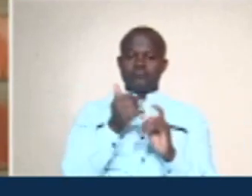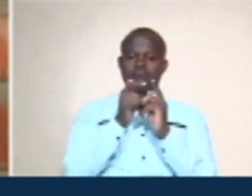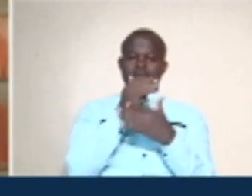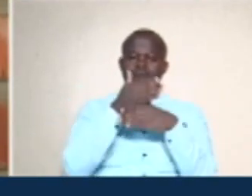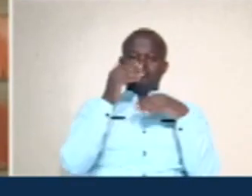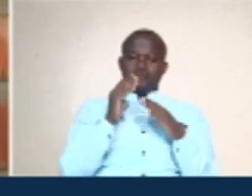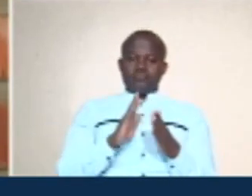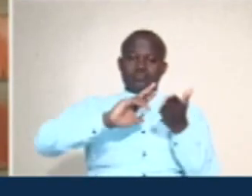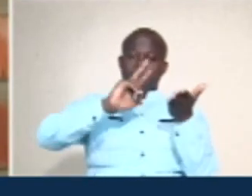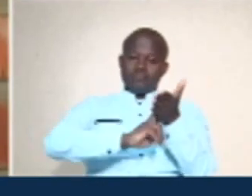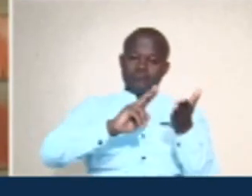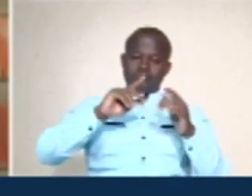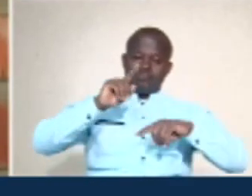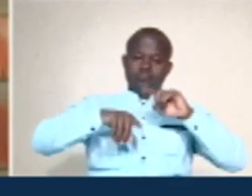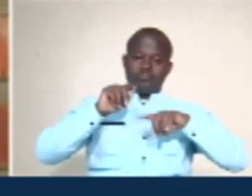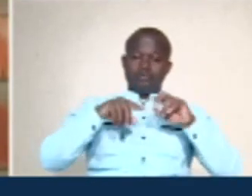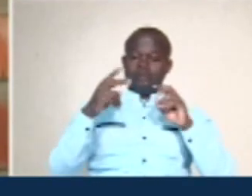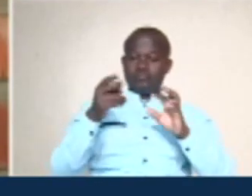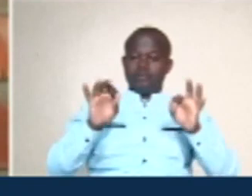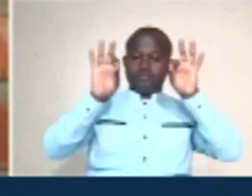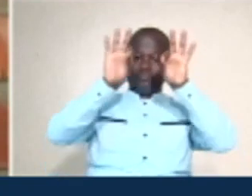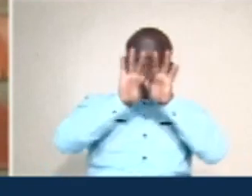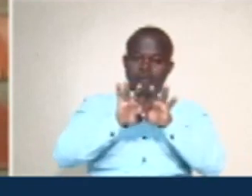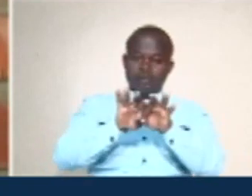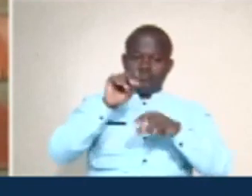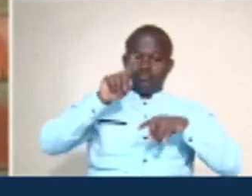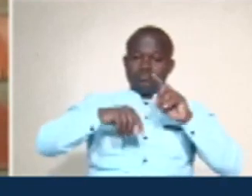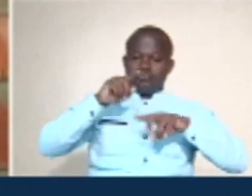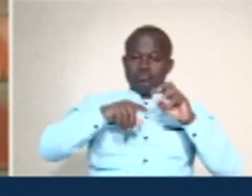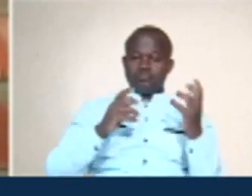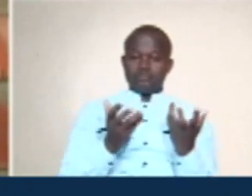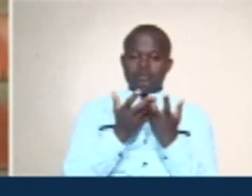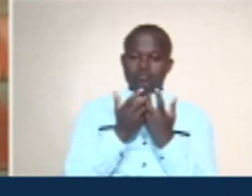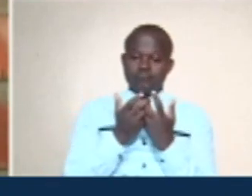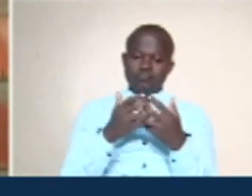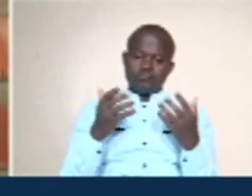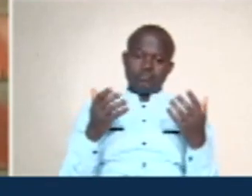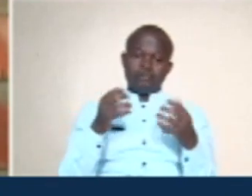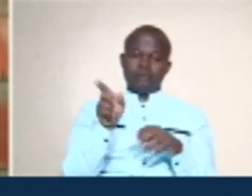y'abaminisitiri yemeje politike ebyiri za ngombwa. Ari politiki yerekeranye